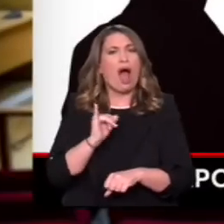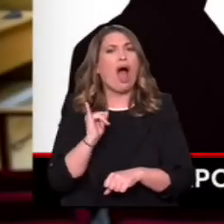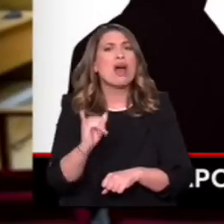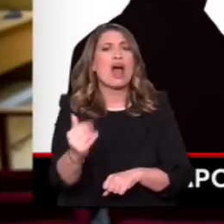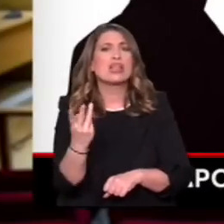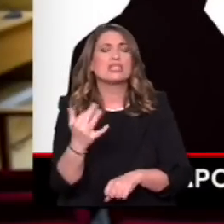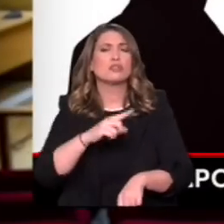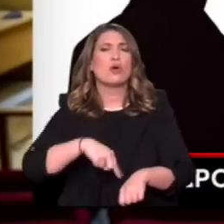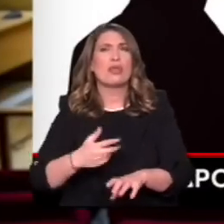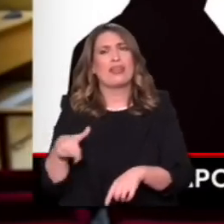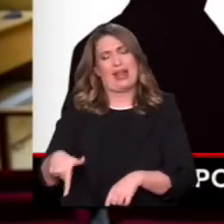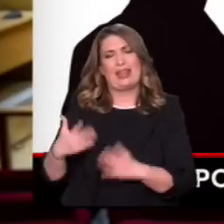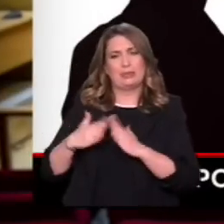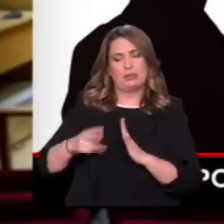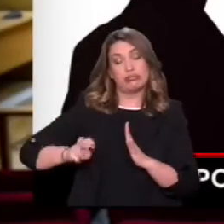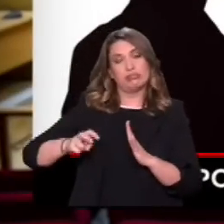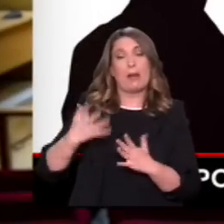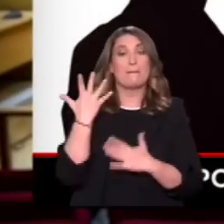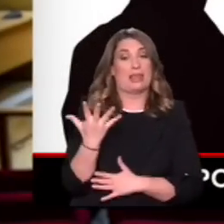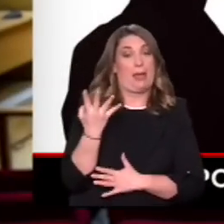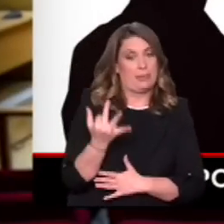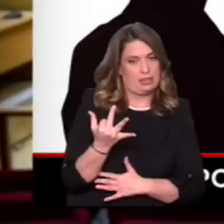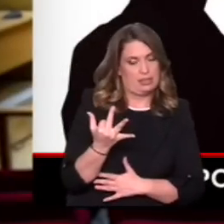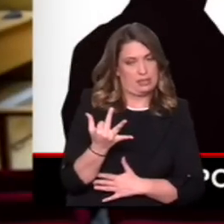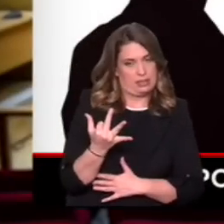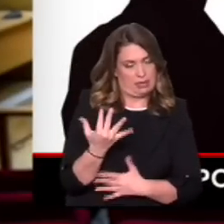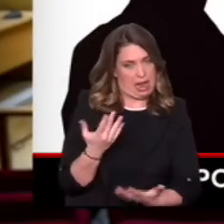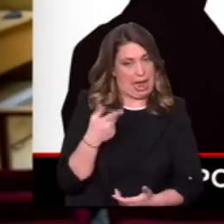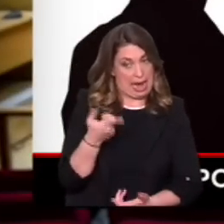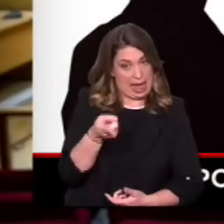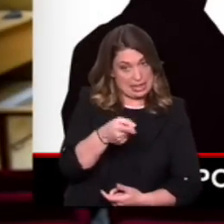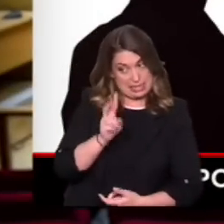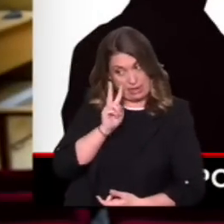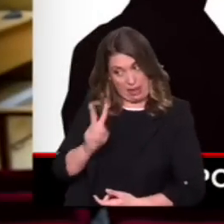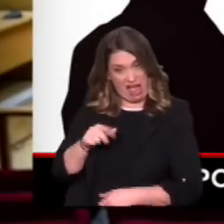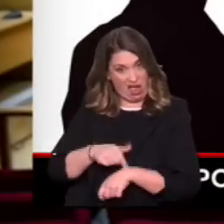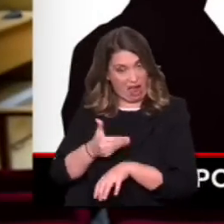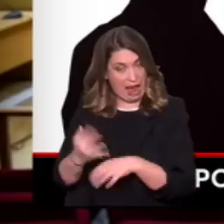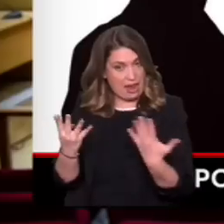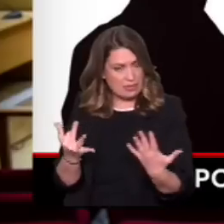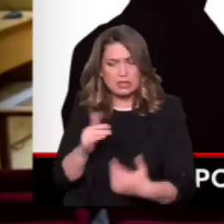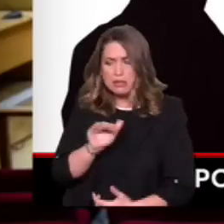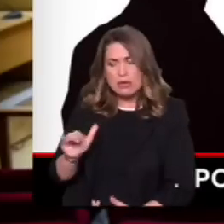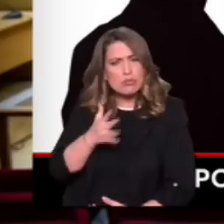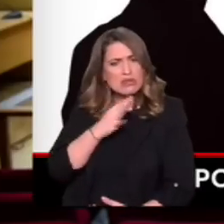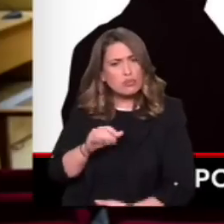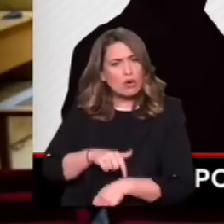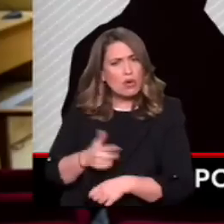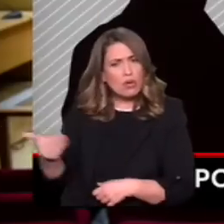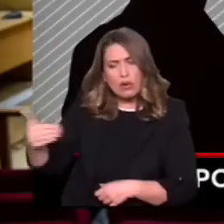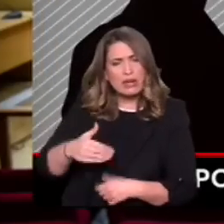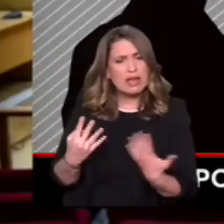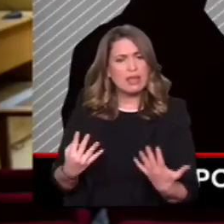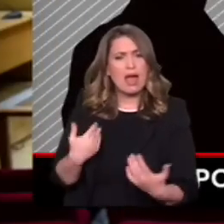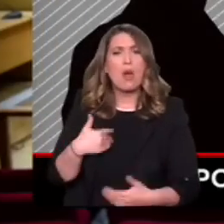λέτε ότι το επεισόδιο έλαβε χώρα στις 5.30 και εσείς είδατε το παιδί στις 9.30. Ρωτήσατε τη μητέρα γιατί ήρθαν στις 9.